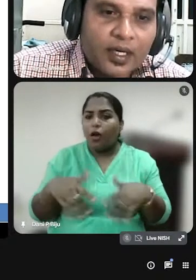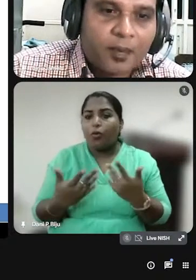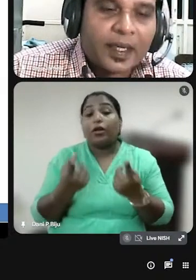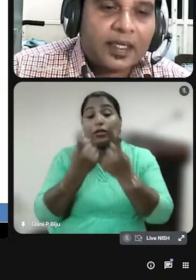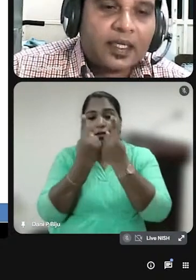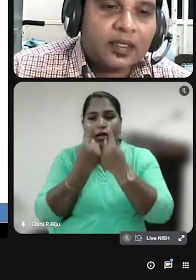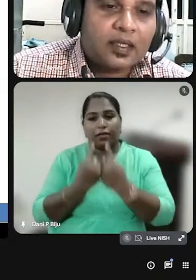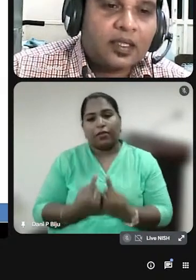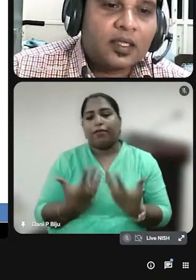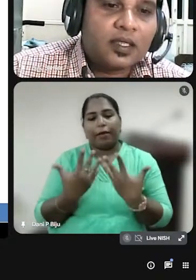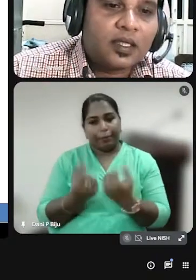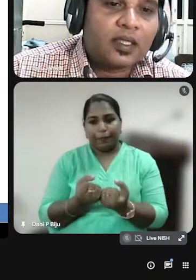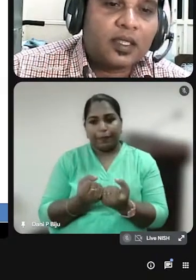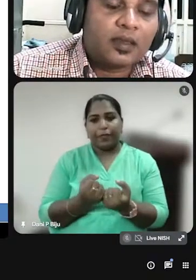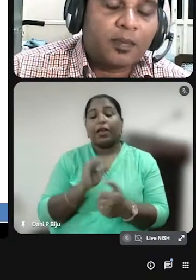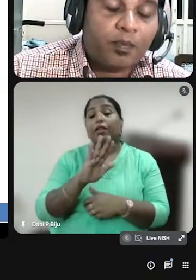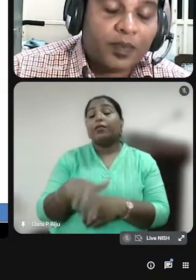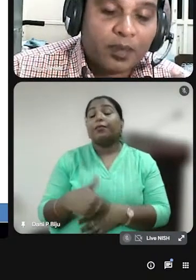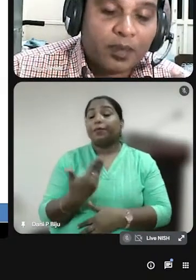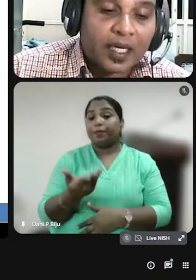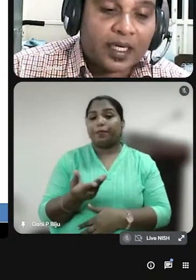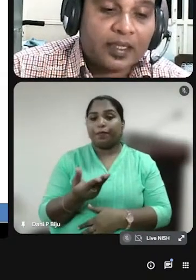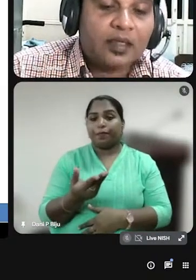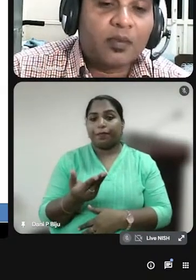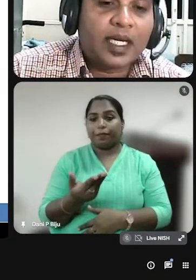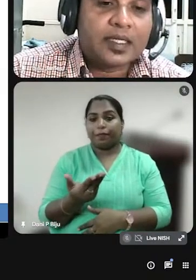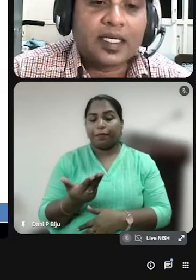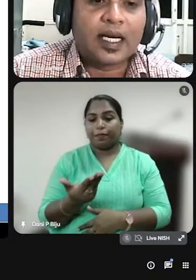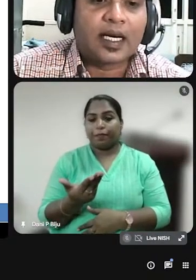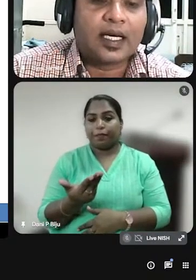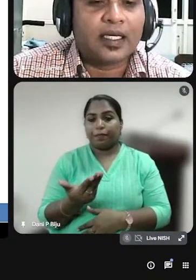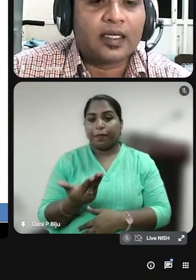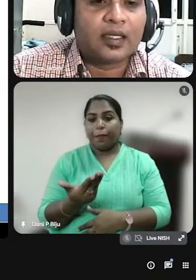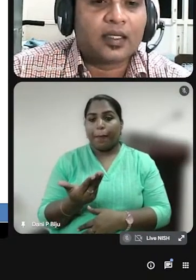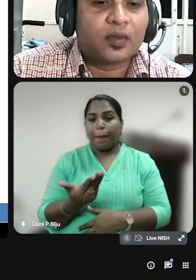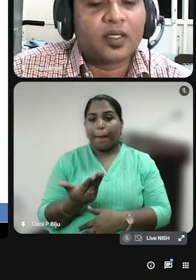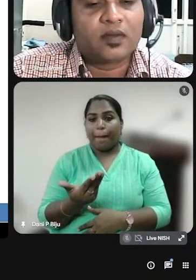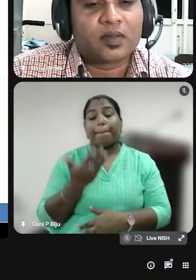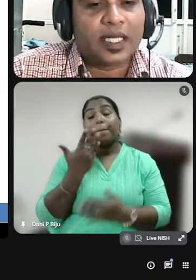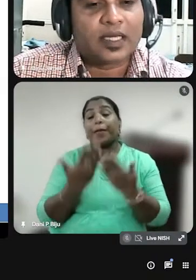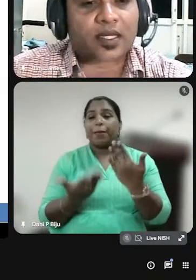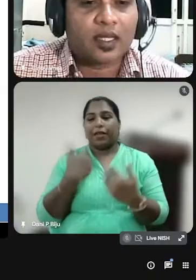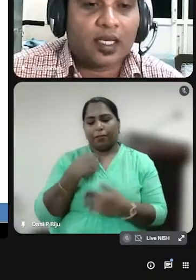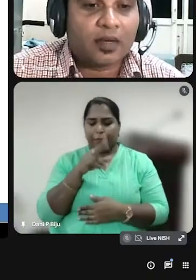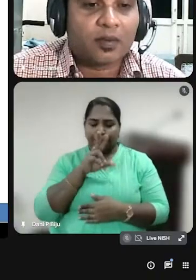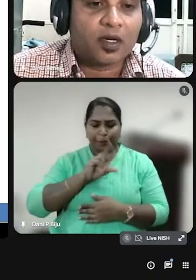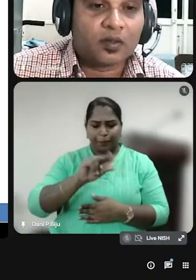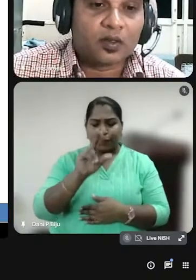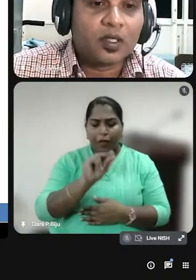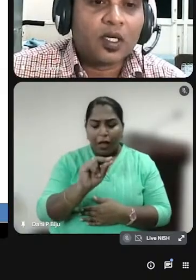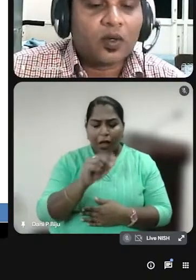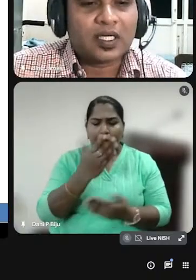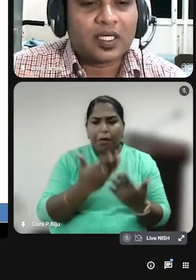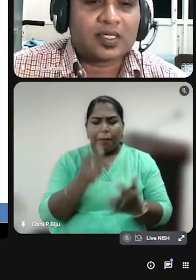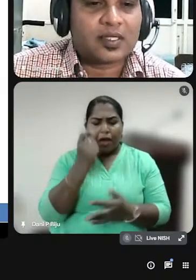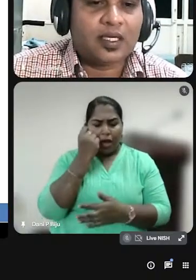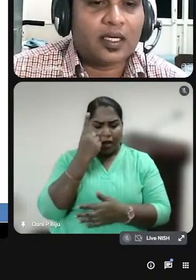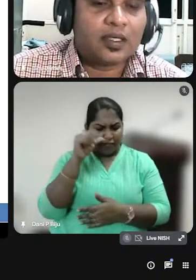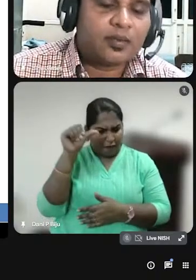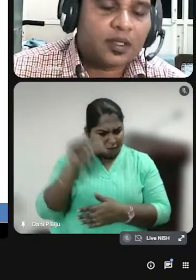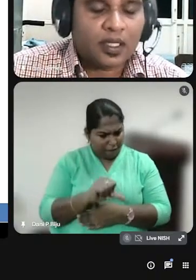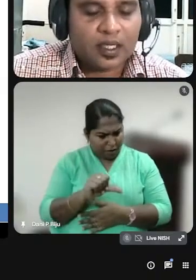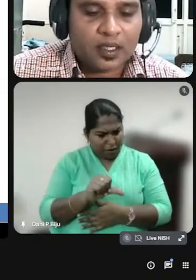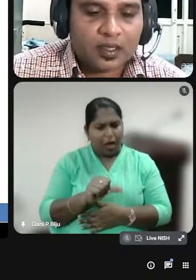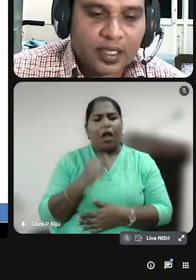വേറൊരു കാര്യം, പെട്ടെന്ന് നമ്മൾ പറയുന്നത് മനസ്സിലാക്കാതിരിക്കുന്നത് ഒരു ദിവസം എത്ര നേരമാണെന്ന് ഒന്ന് അസസ്